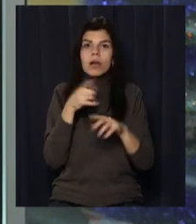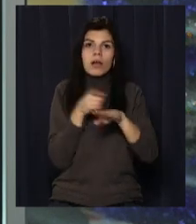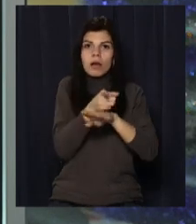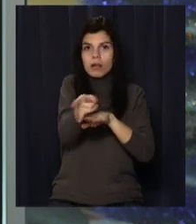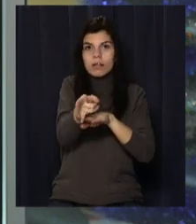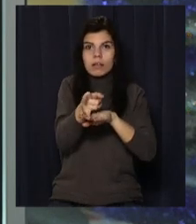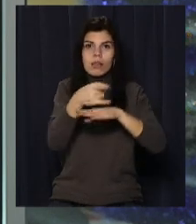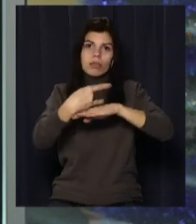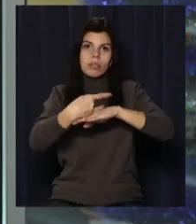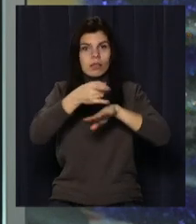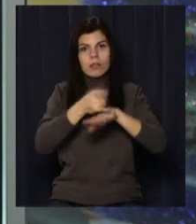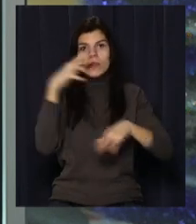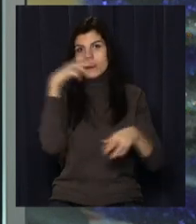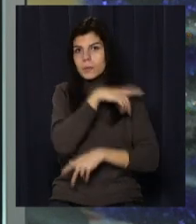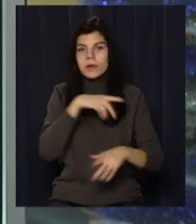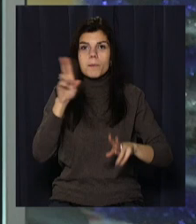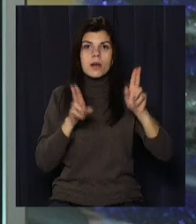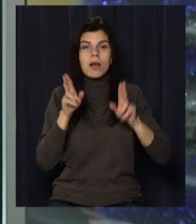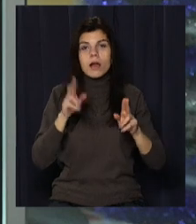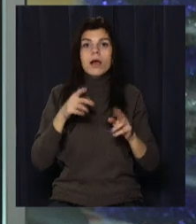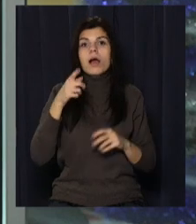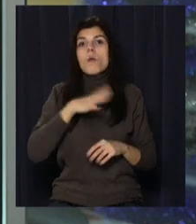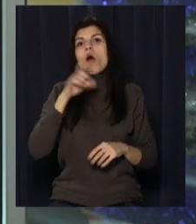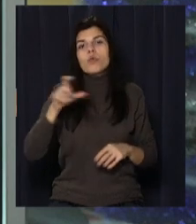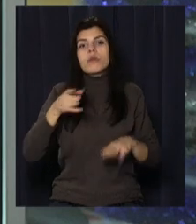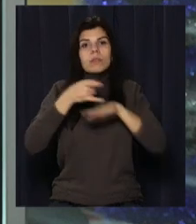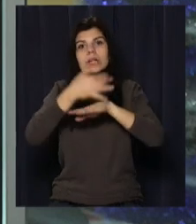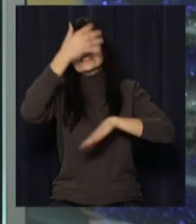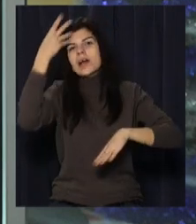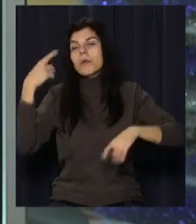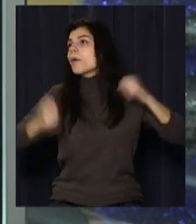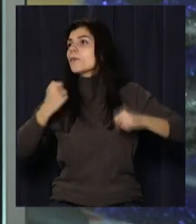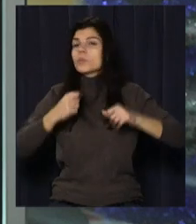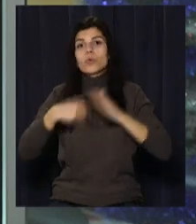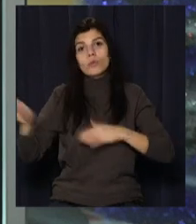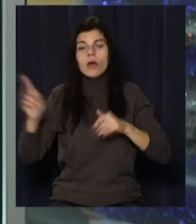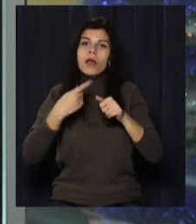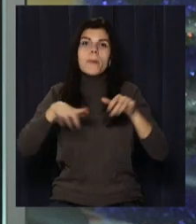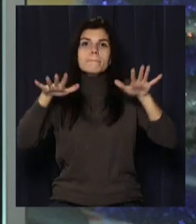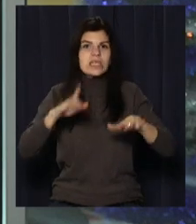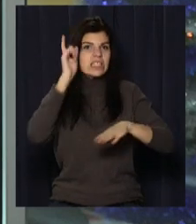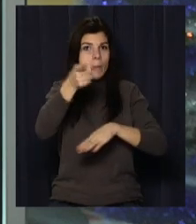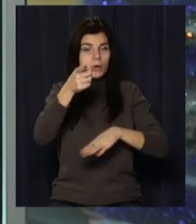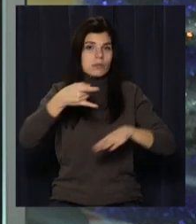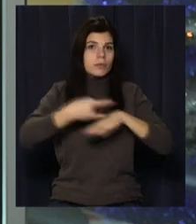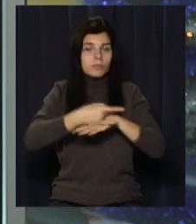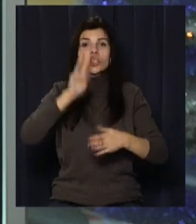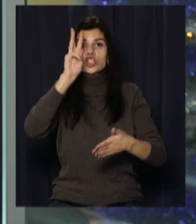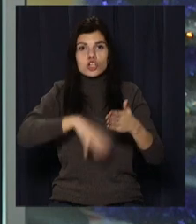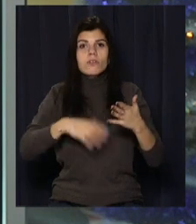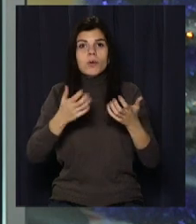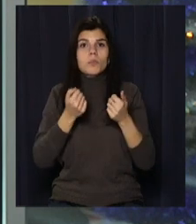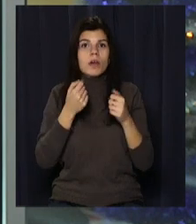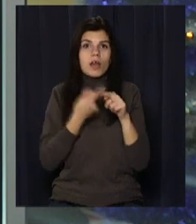кермувальники забувають оплатити стоянку або ж зупиняються в заборонених місцях. Штрафи отримувати справа несприємних, тож